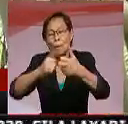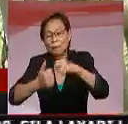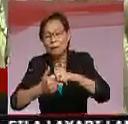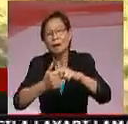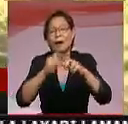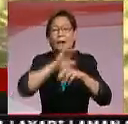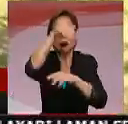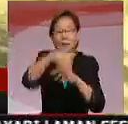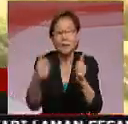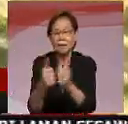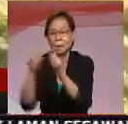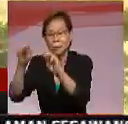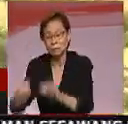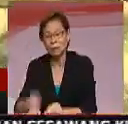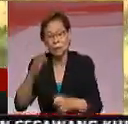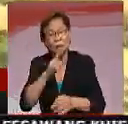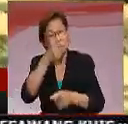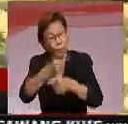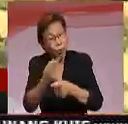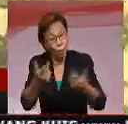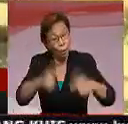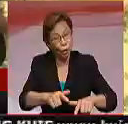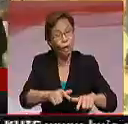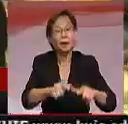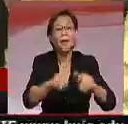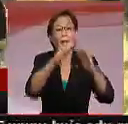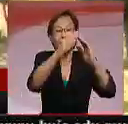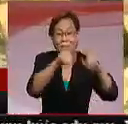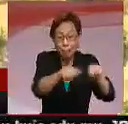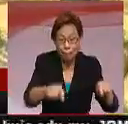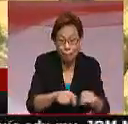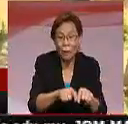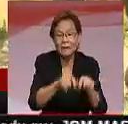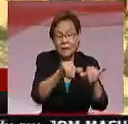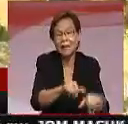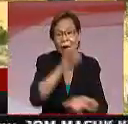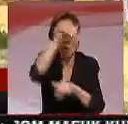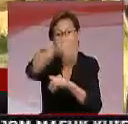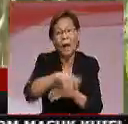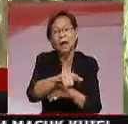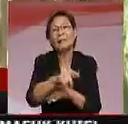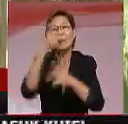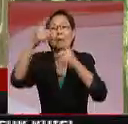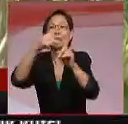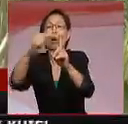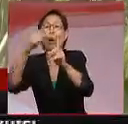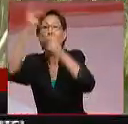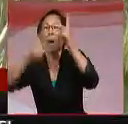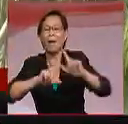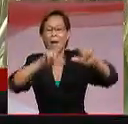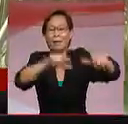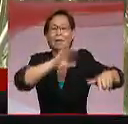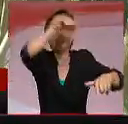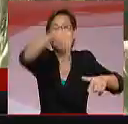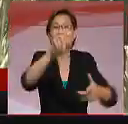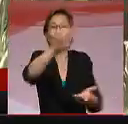manusia. Jika menjadi kenyataan, sanctuary berkenaan berpotensi menjadi lokasi agro pelancongan yang menempatkan gajah di